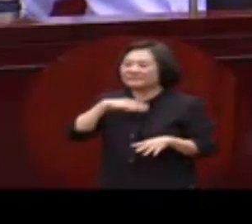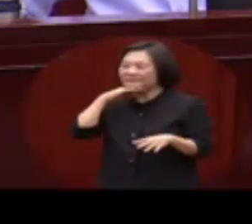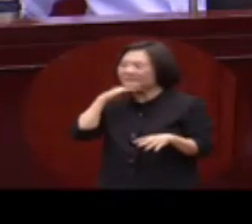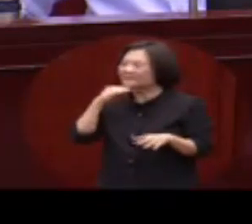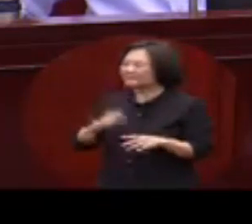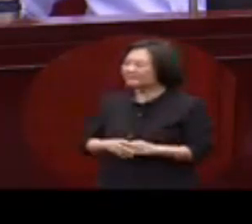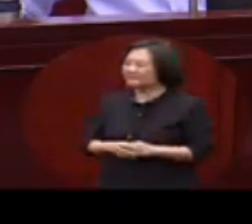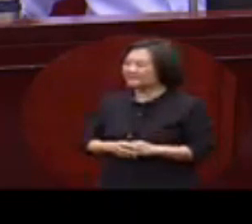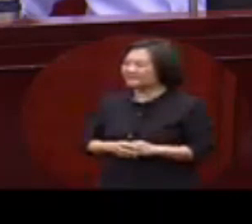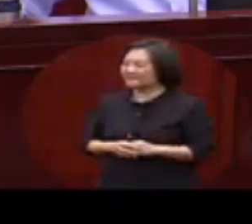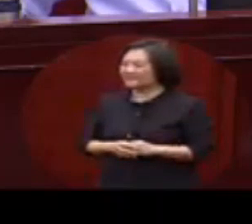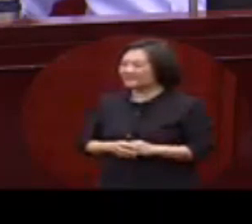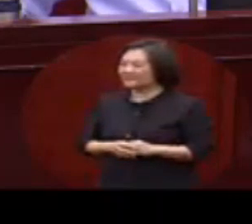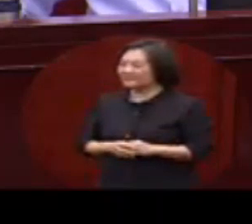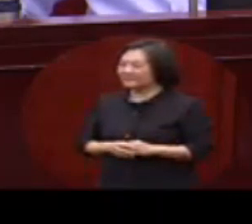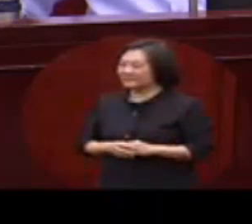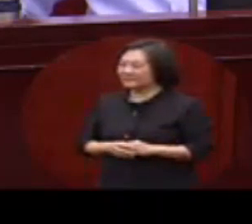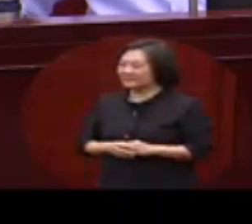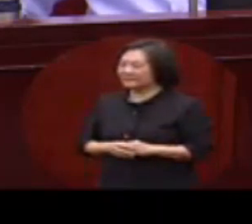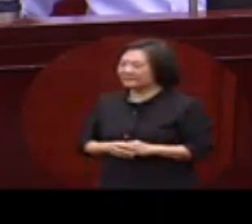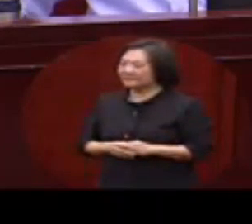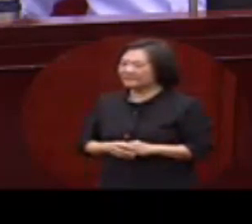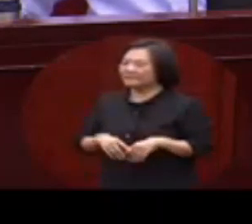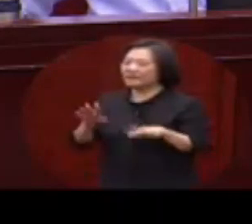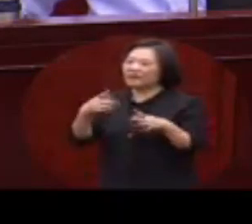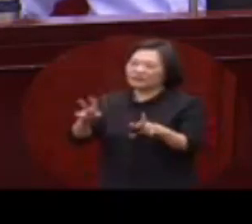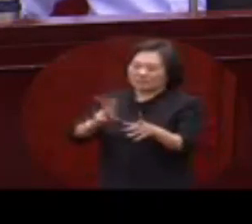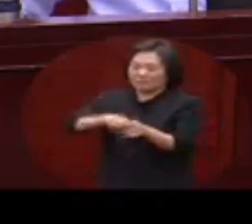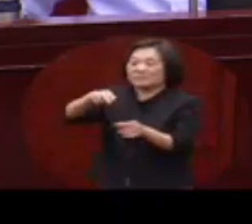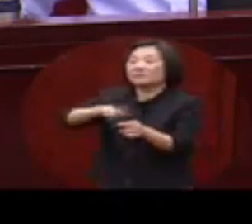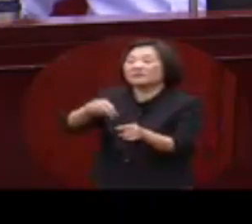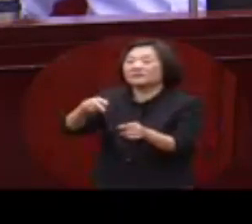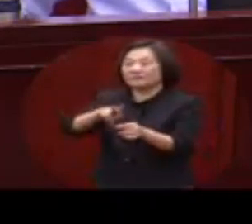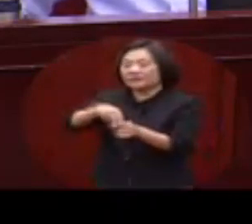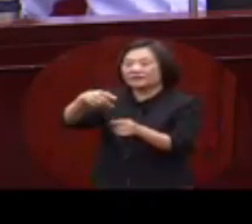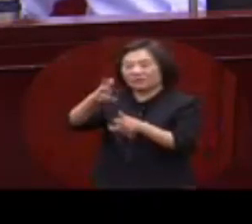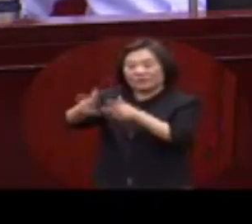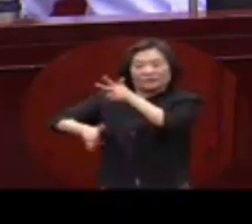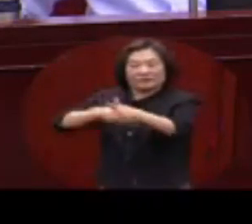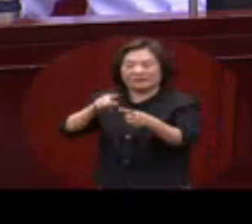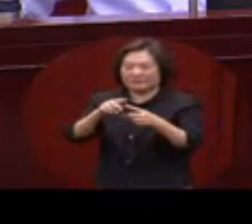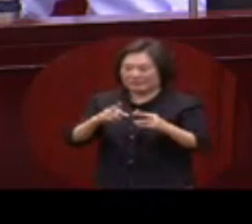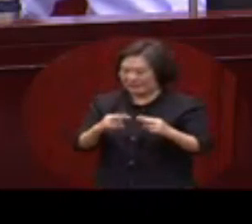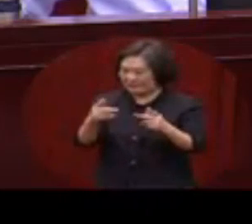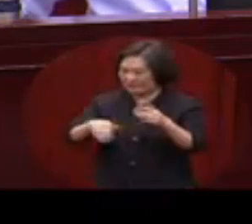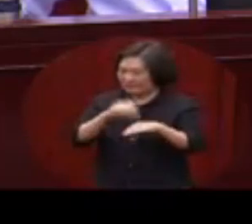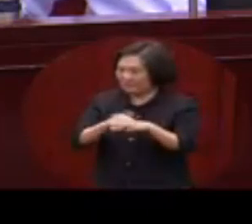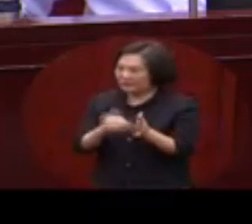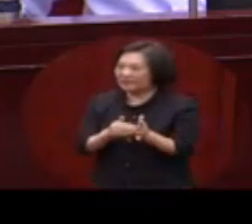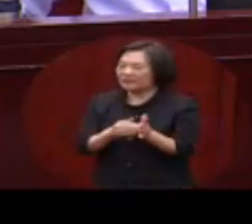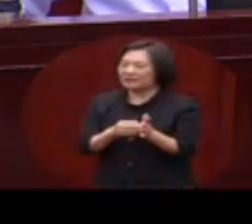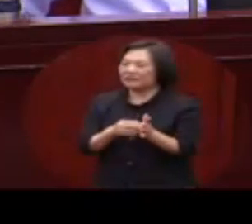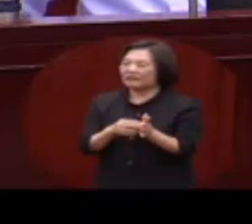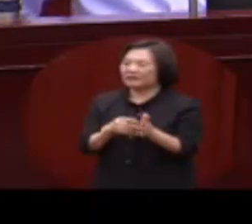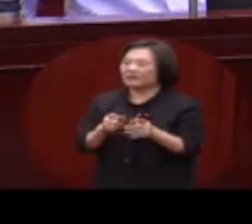进驻以后哈，那一些。包括这个瓶盖工厂的北流了哈，这些比较确定以后，跳过去会比较